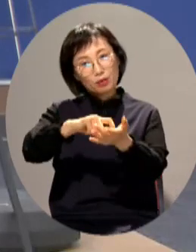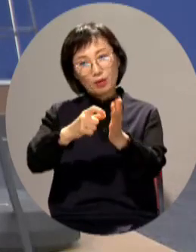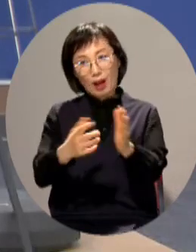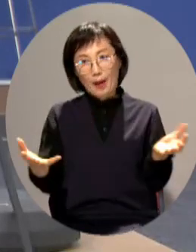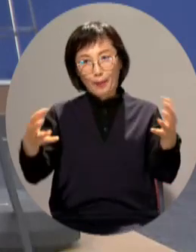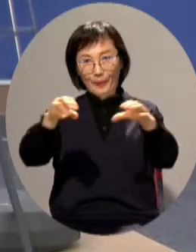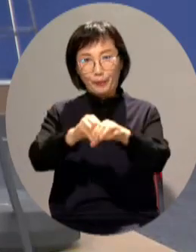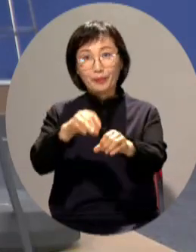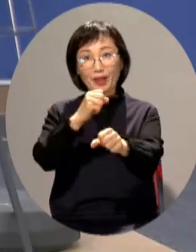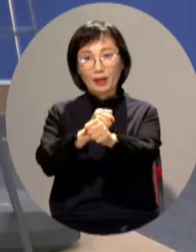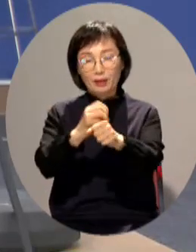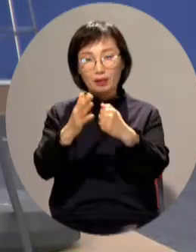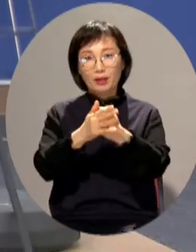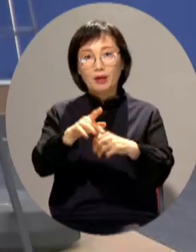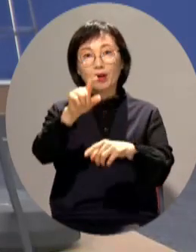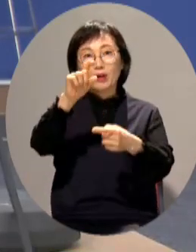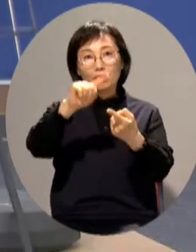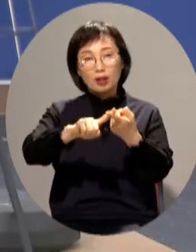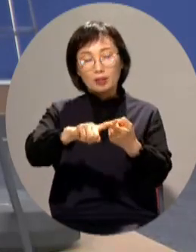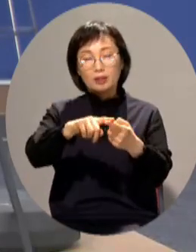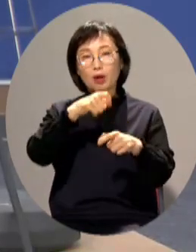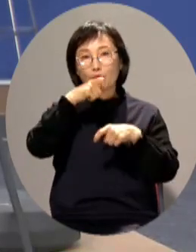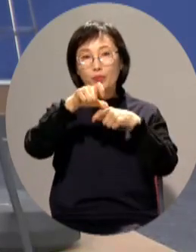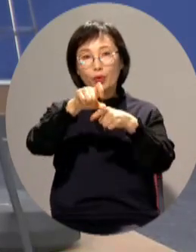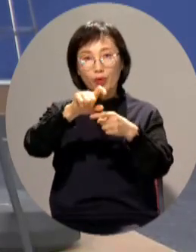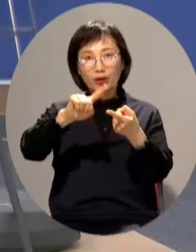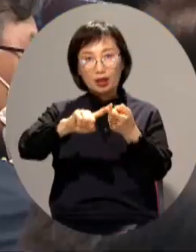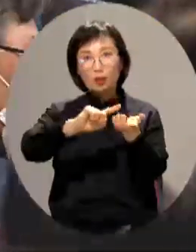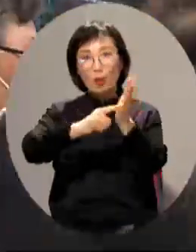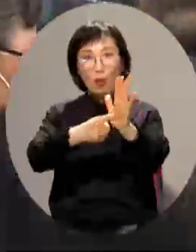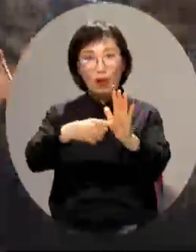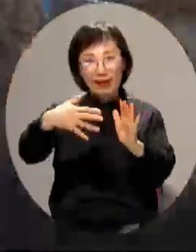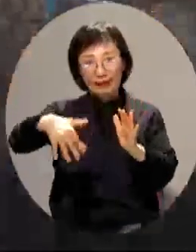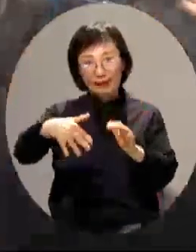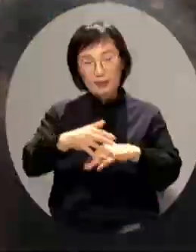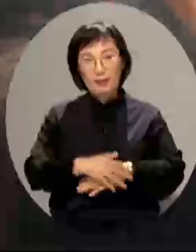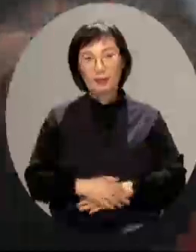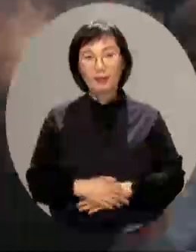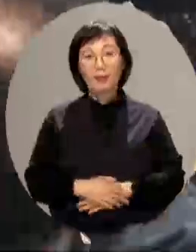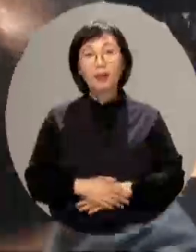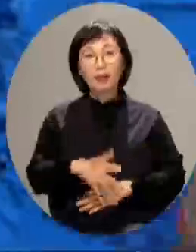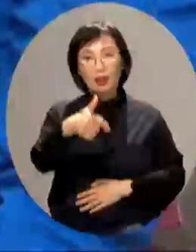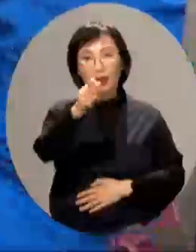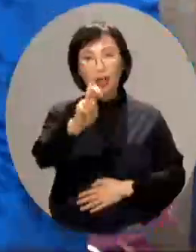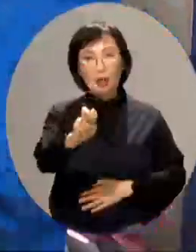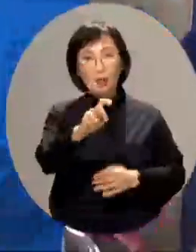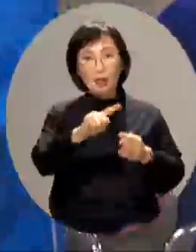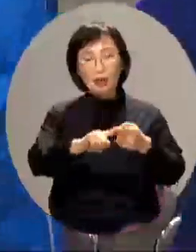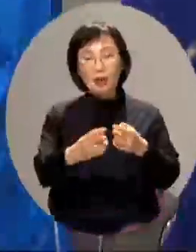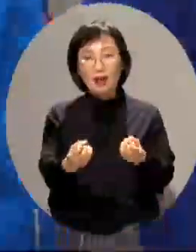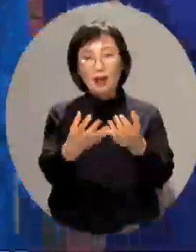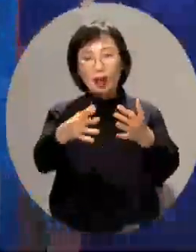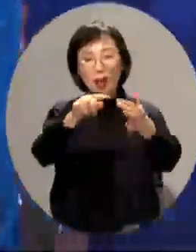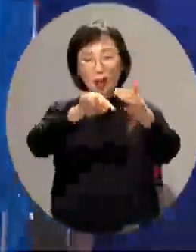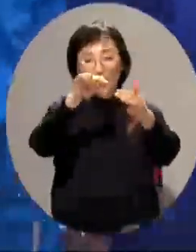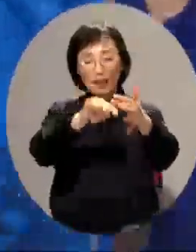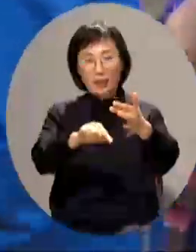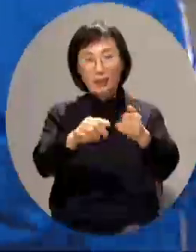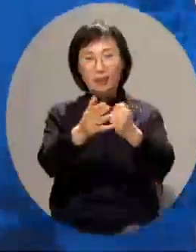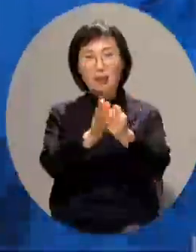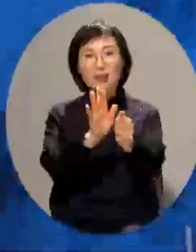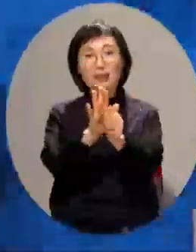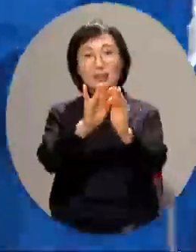후보별 득표율은 공개하지 않았습니다 4 발표 이후 김관영 후보 캠프 사무소에서는 김 후보와